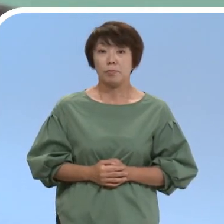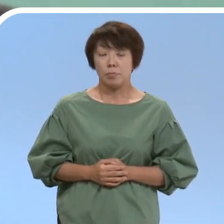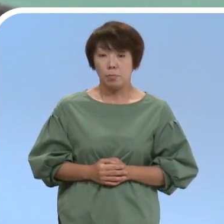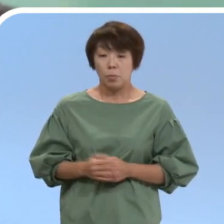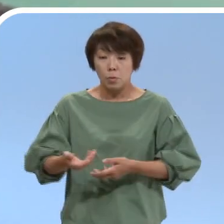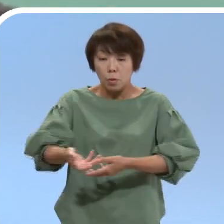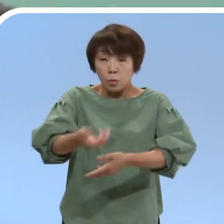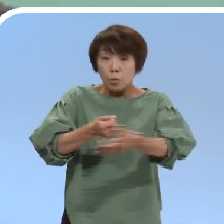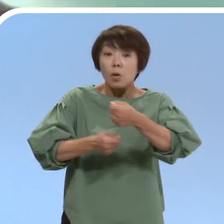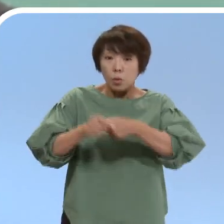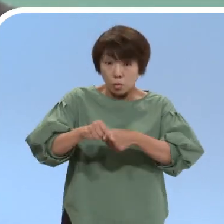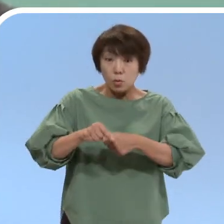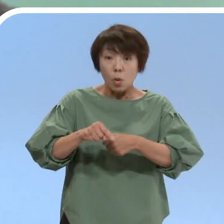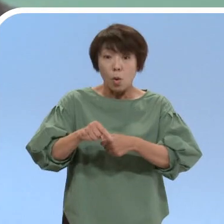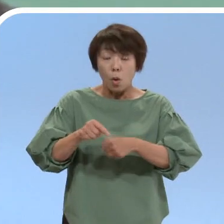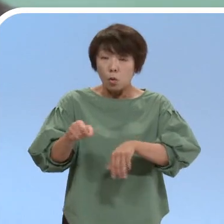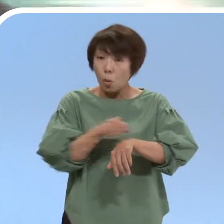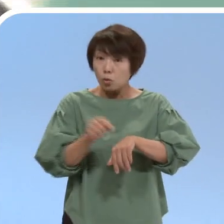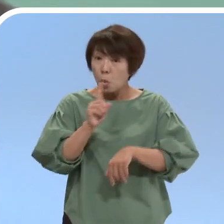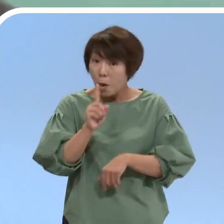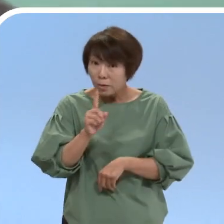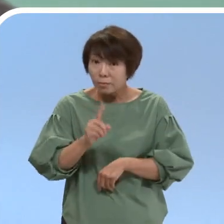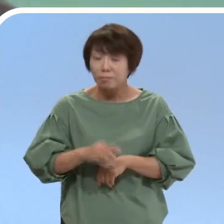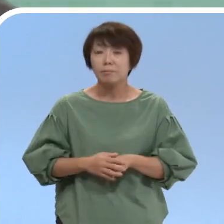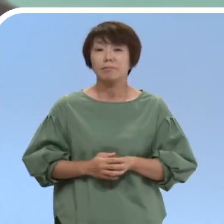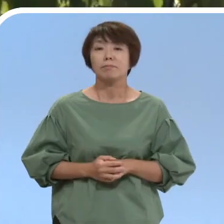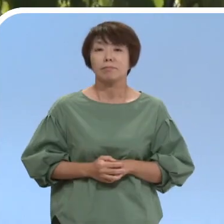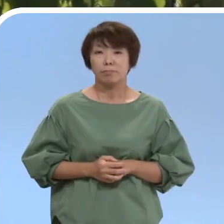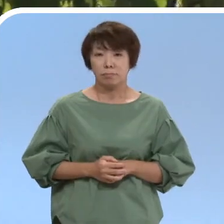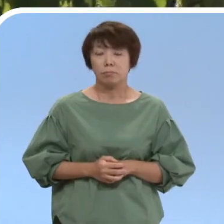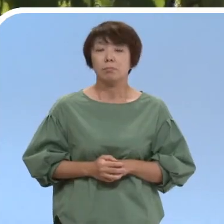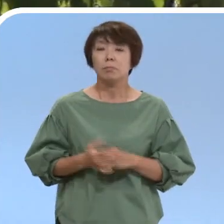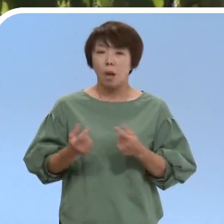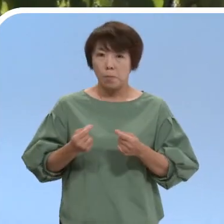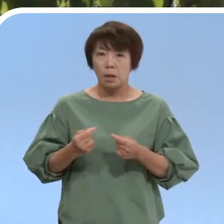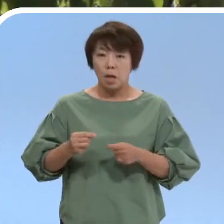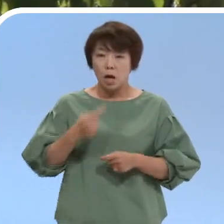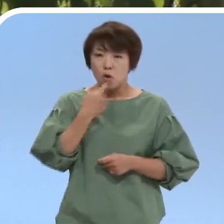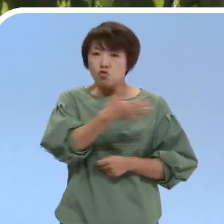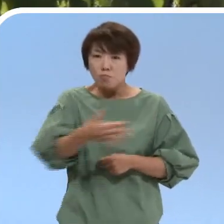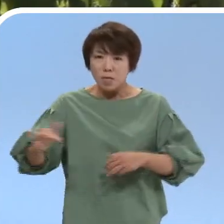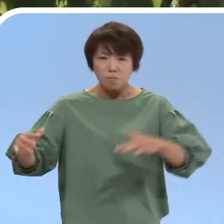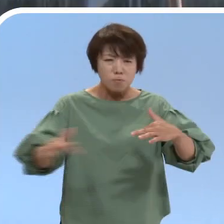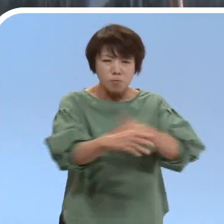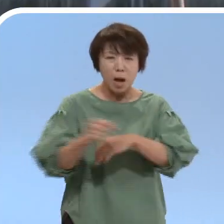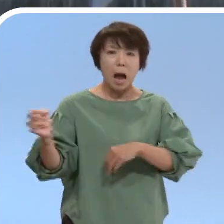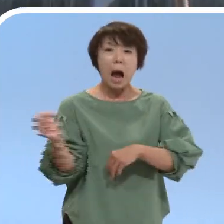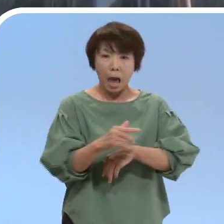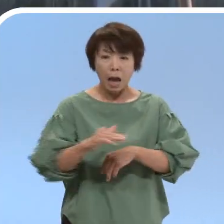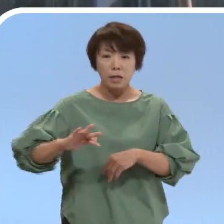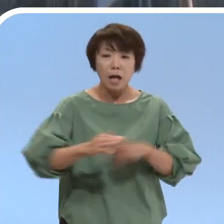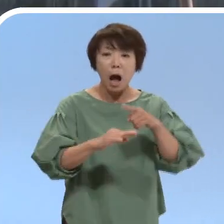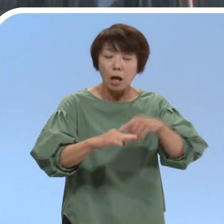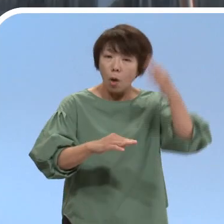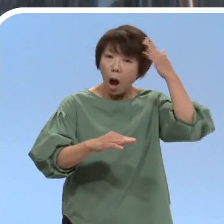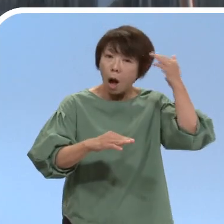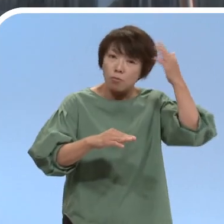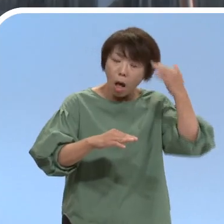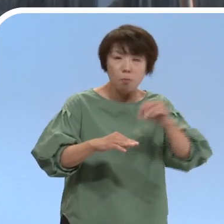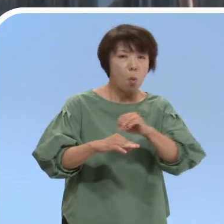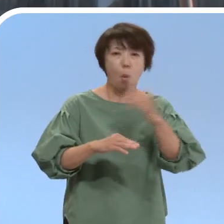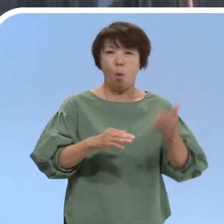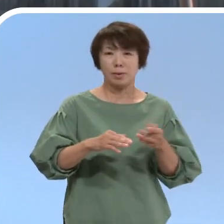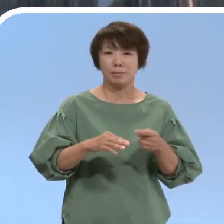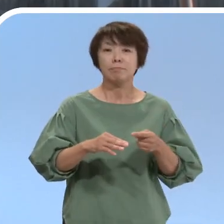ここで水揚げされるシラスの特徴は、 やっぱり潮流が早くて油の乗りも良く